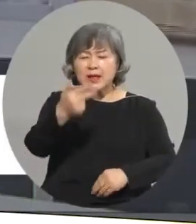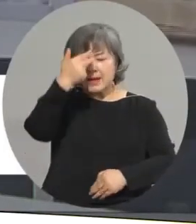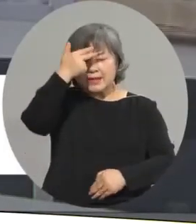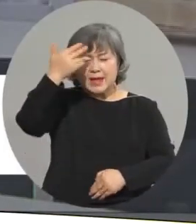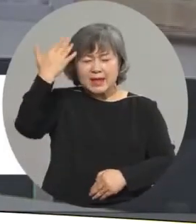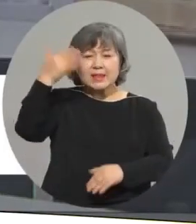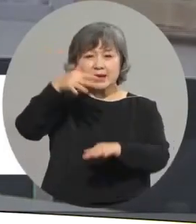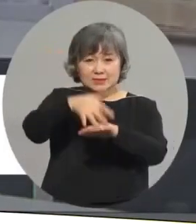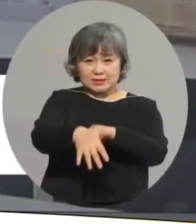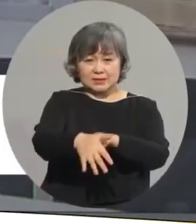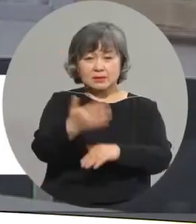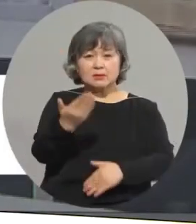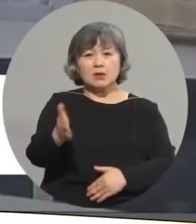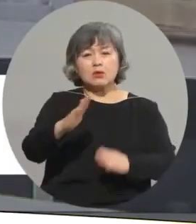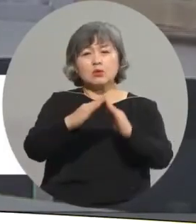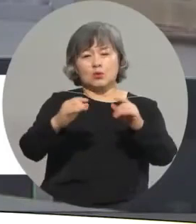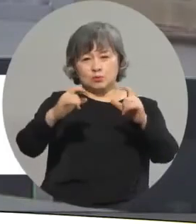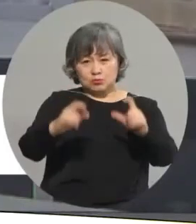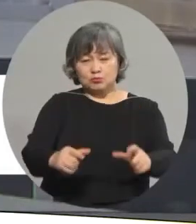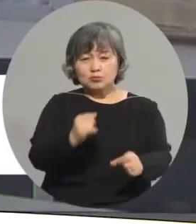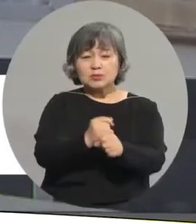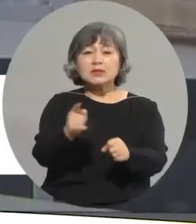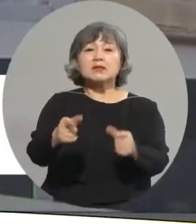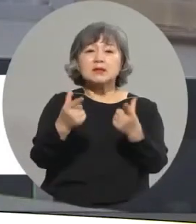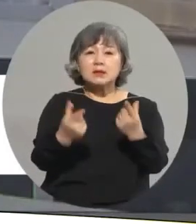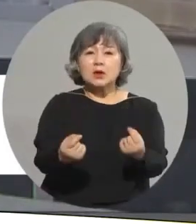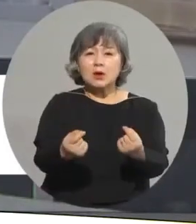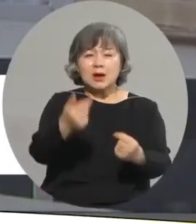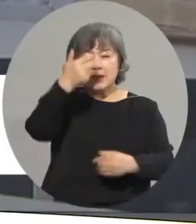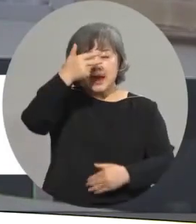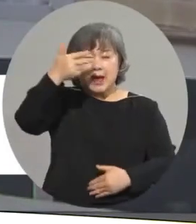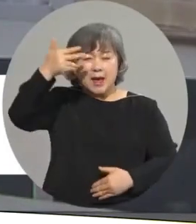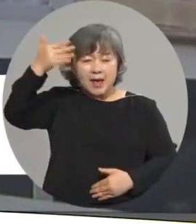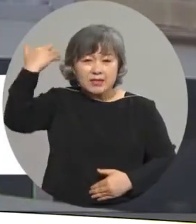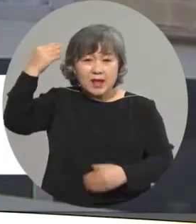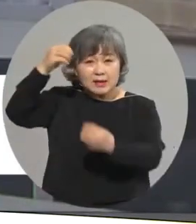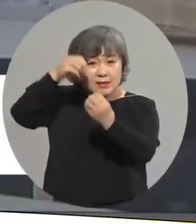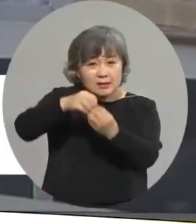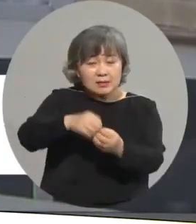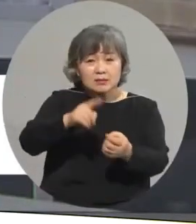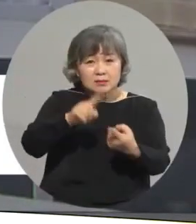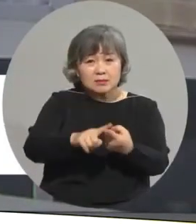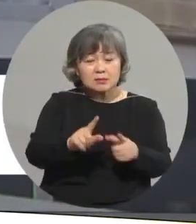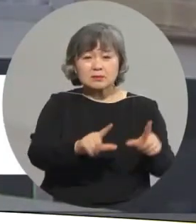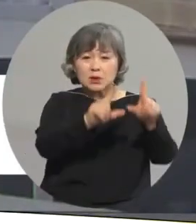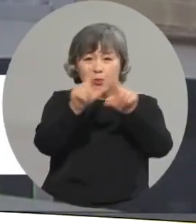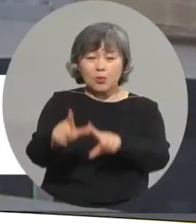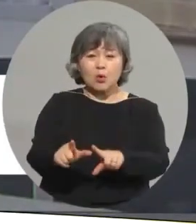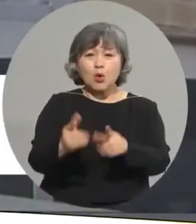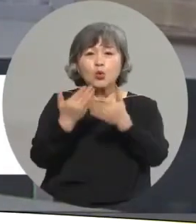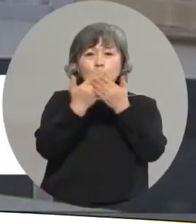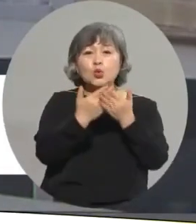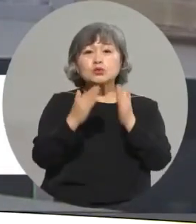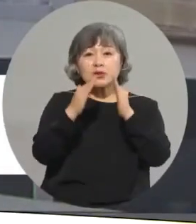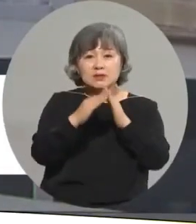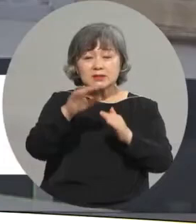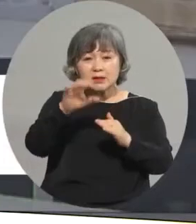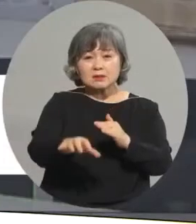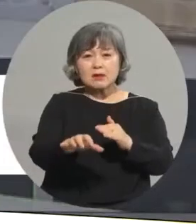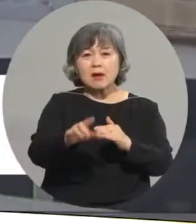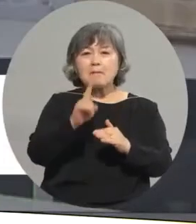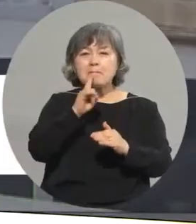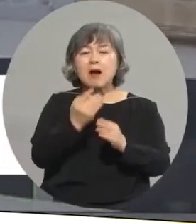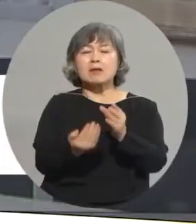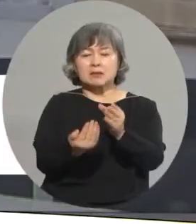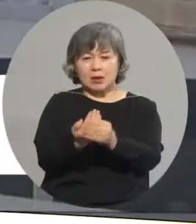규범이 줘 그런데 전라 부터 에선 이렇게 조선시대 에서나 볼 법한 생활 규범 2 일반 독서실에 적용돼 노력이 되고